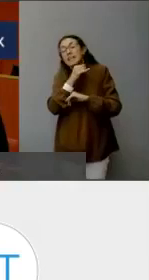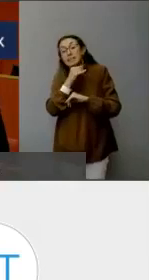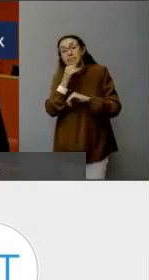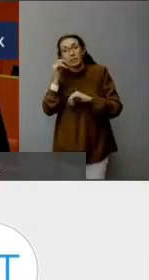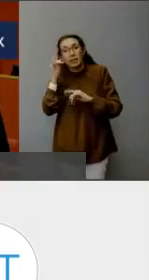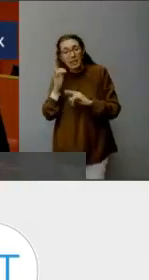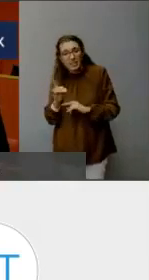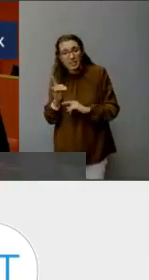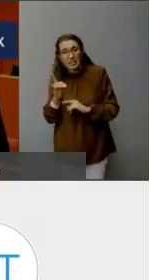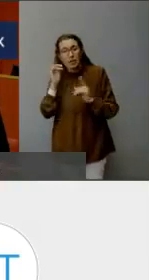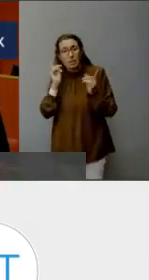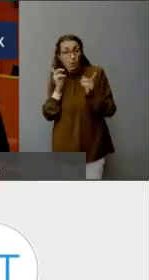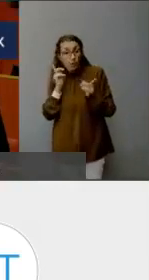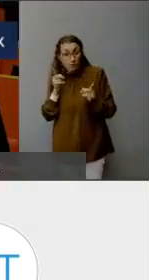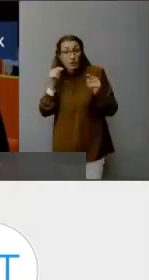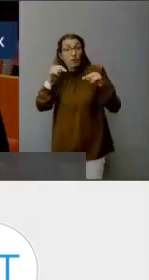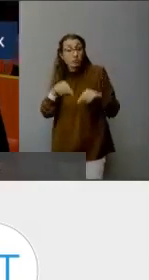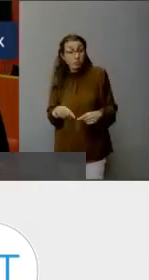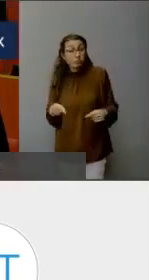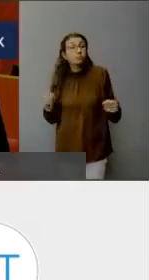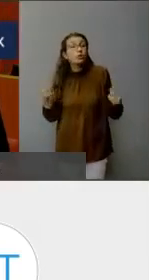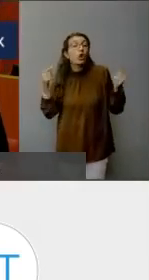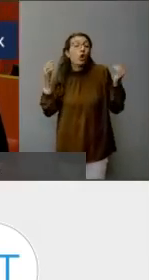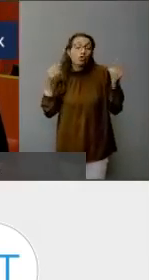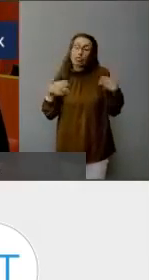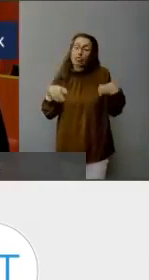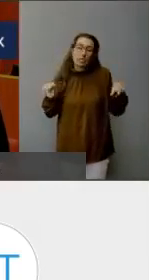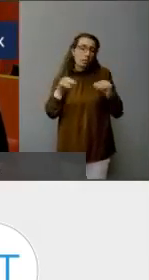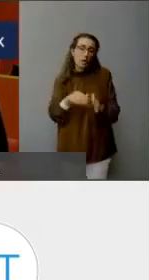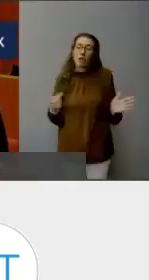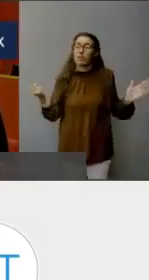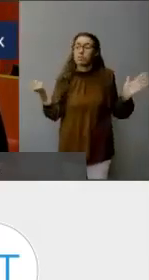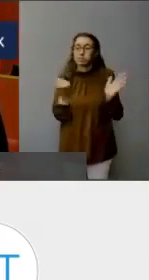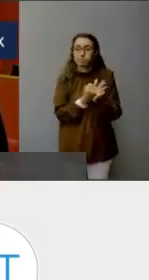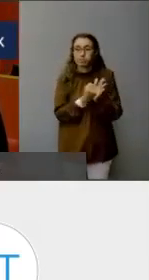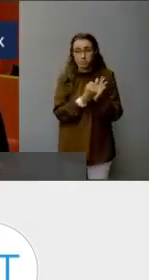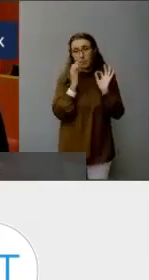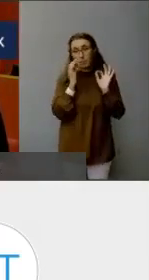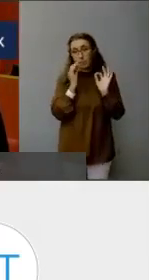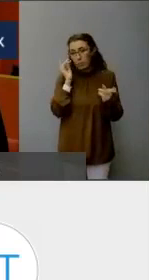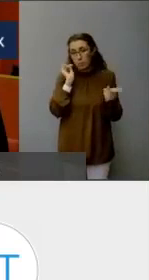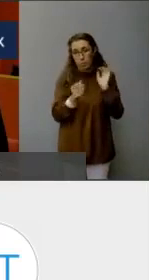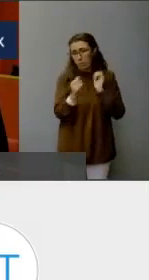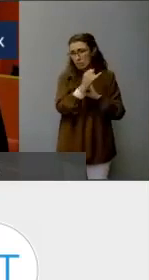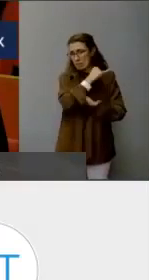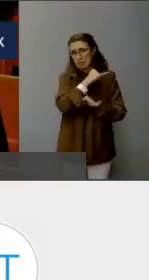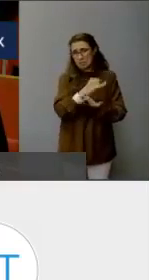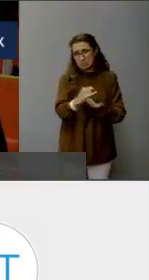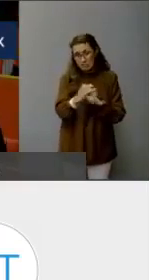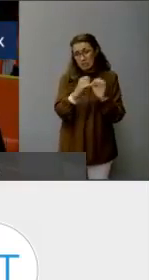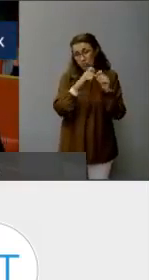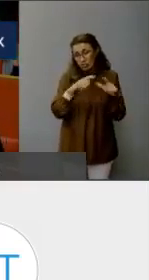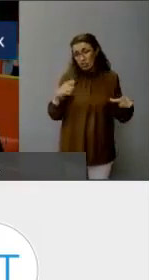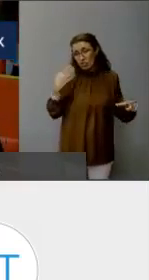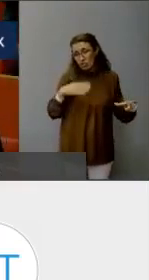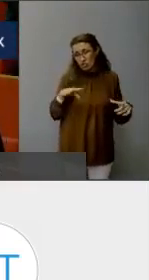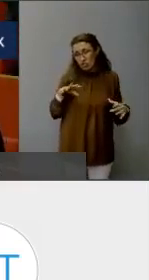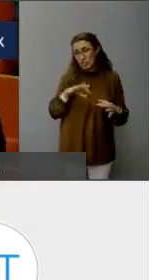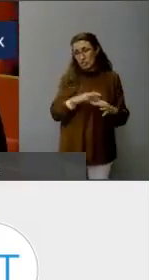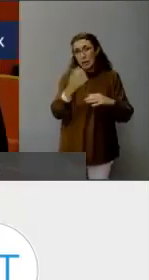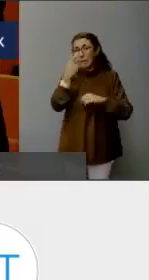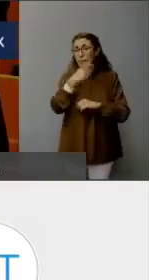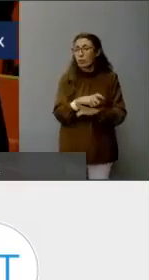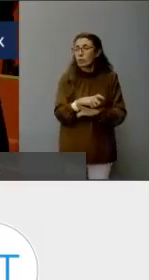ancora una volta si iscrive una pagina buia buia molto buia in questa città e anche perché naturalmente